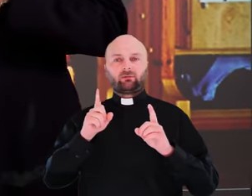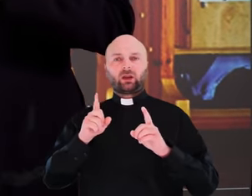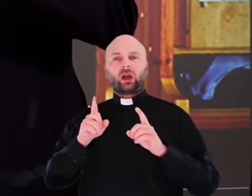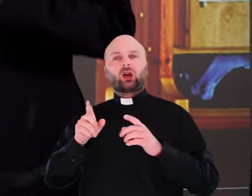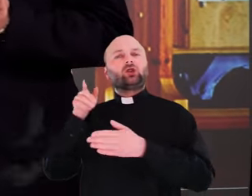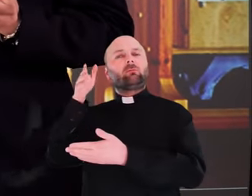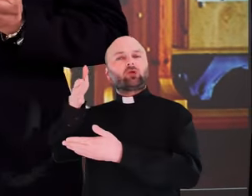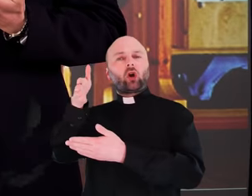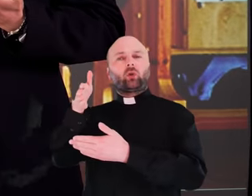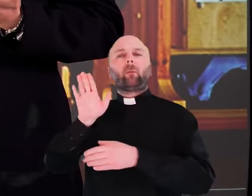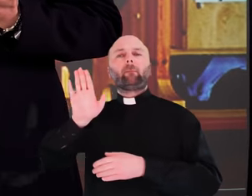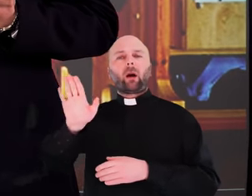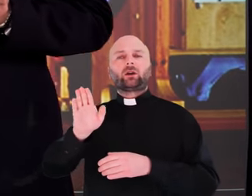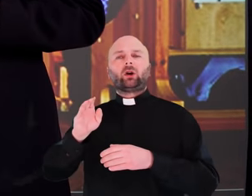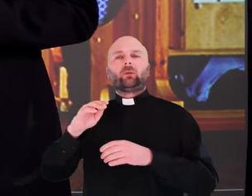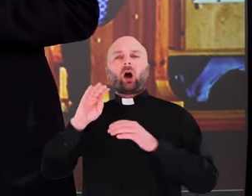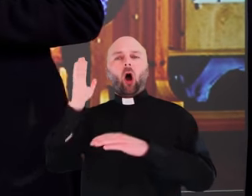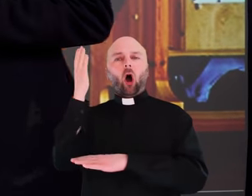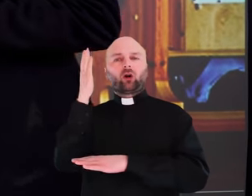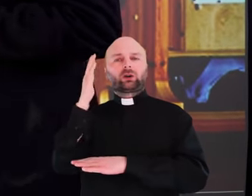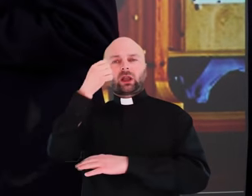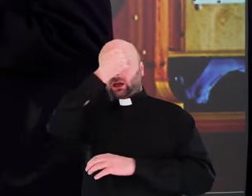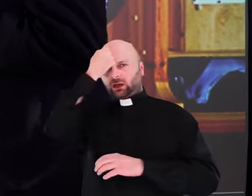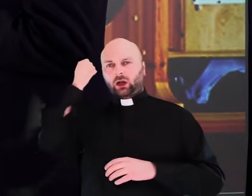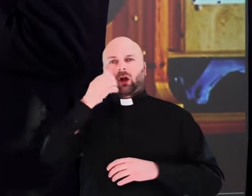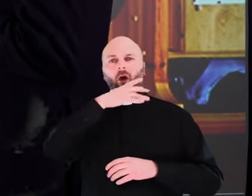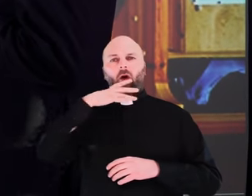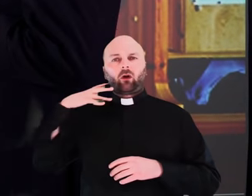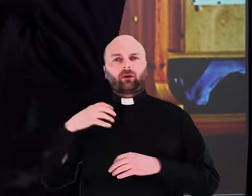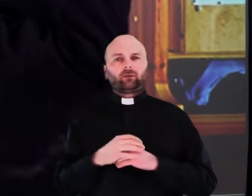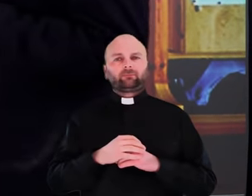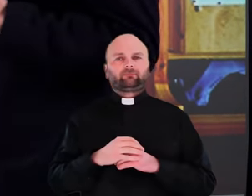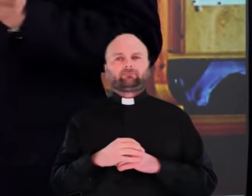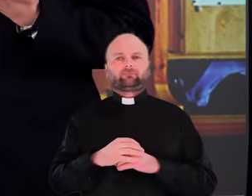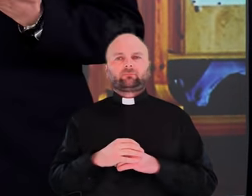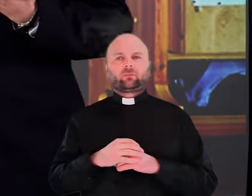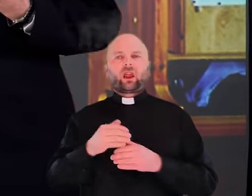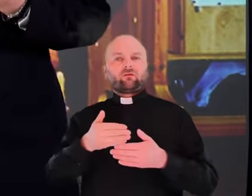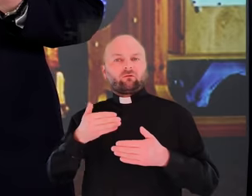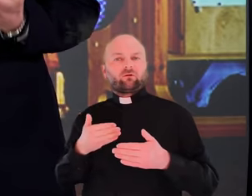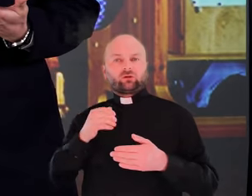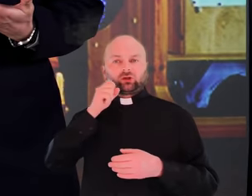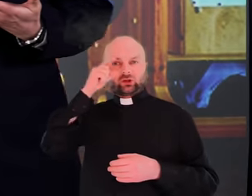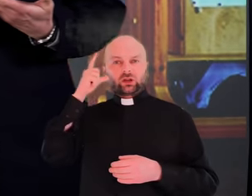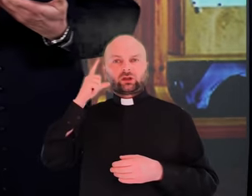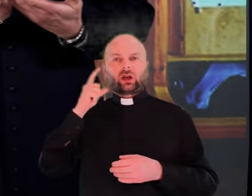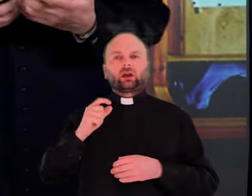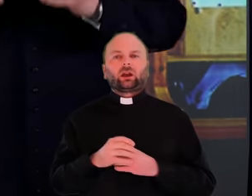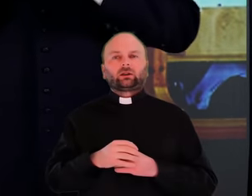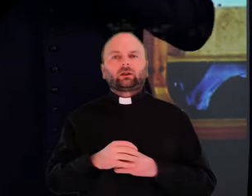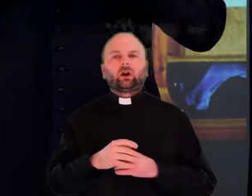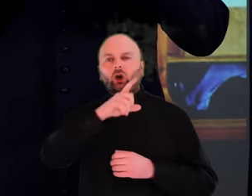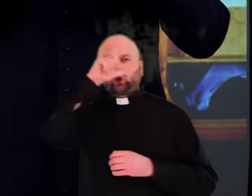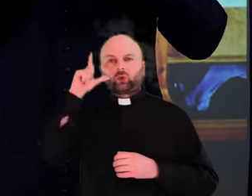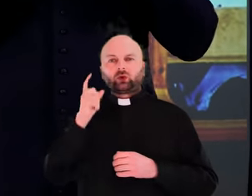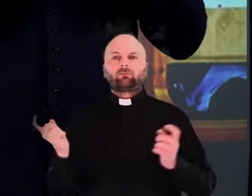mają witraże. Gdy wcześnie rano ludzie przychodzili do kościoła, to